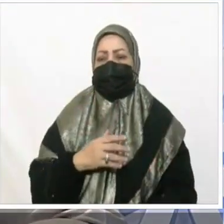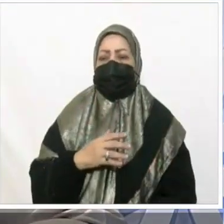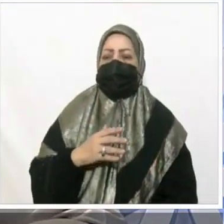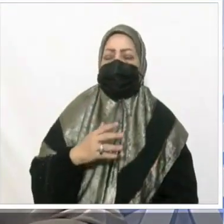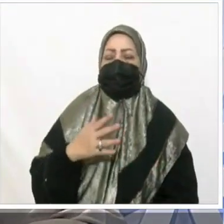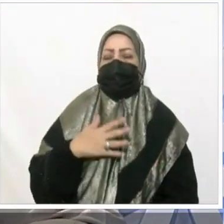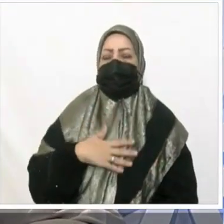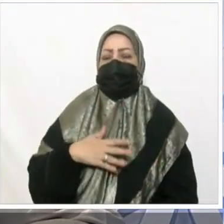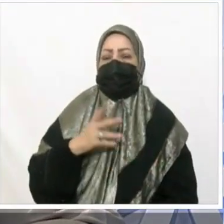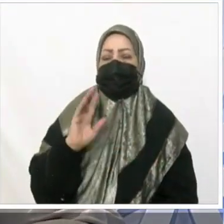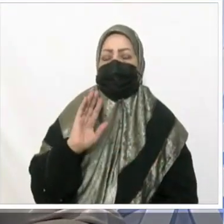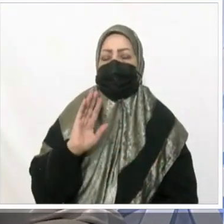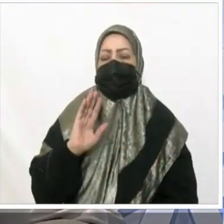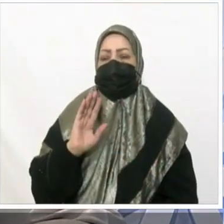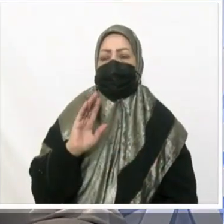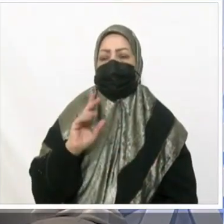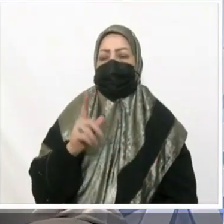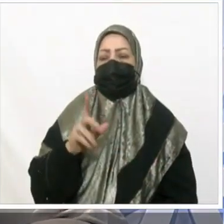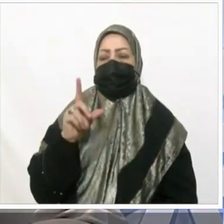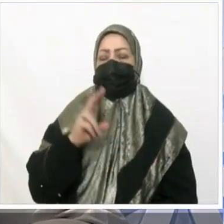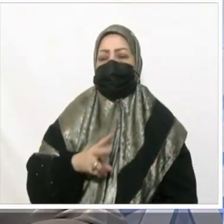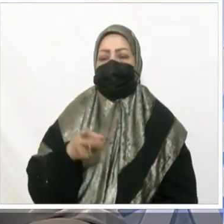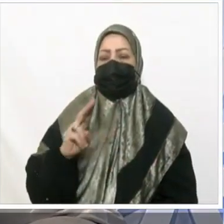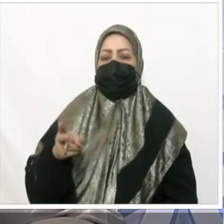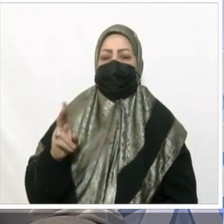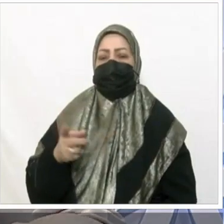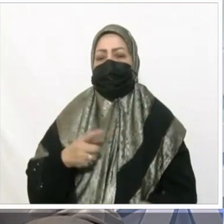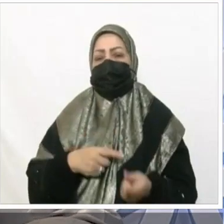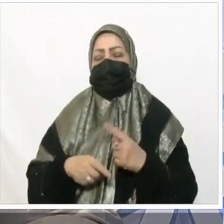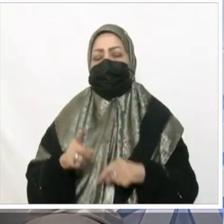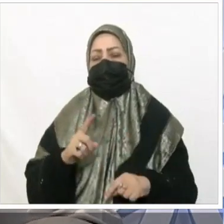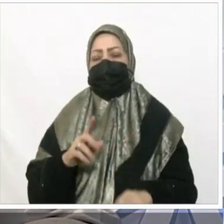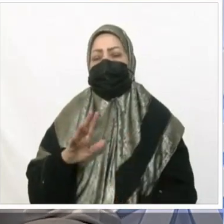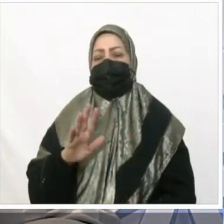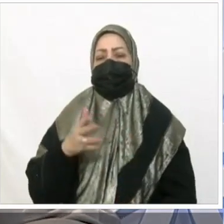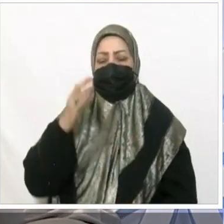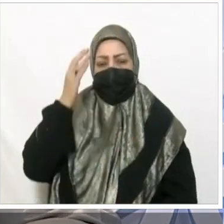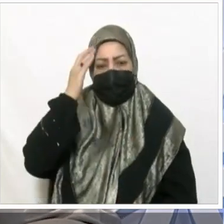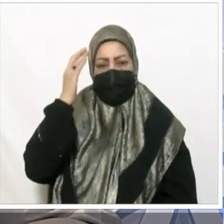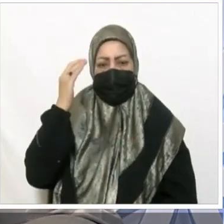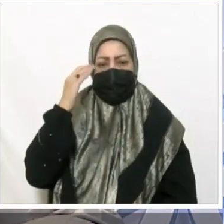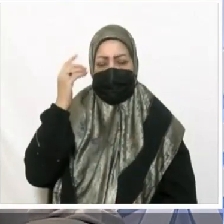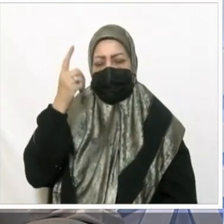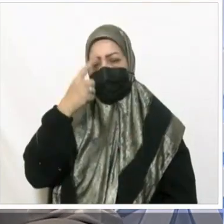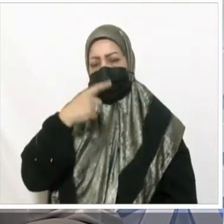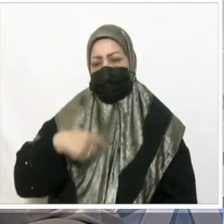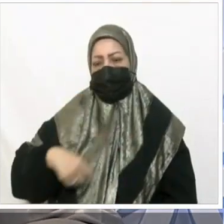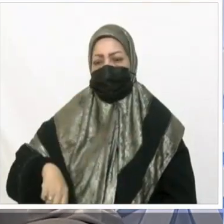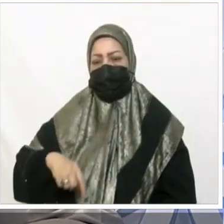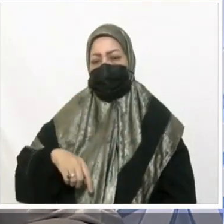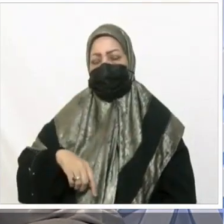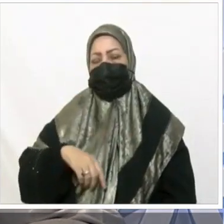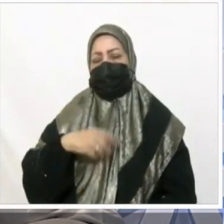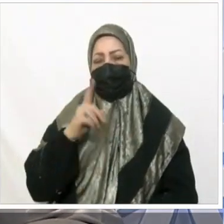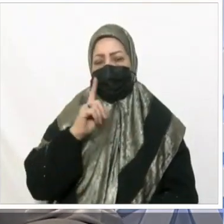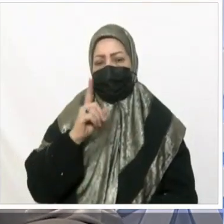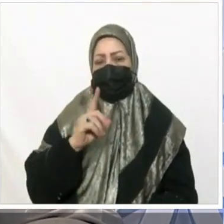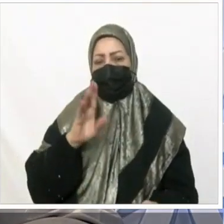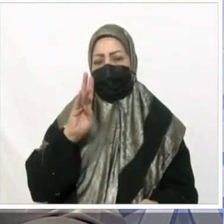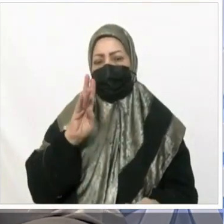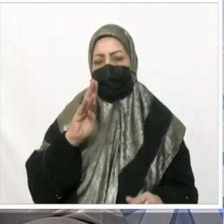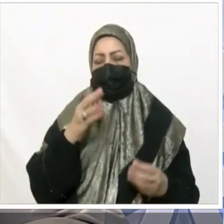لا تغتسل الآن ما دام الحيض قائما، حتى ولو اغتسلت لا ينفعها الغسل بشيء. غاية